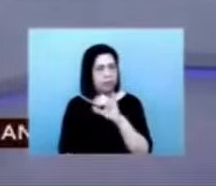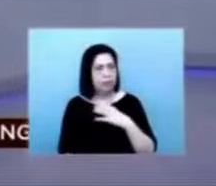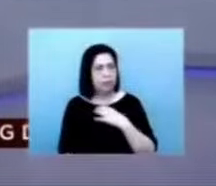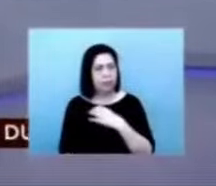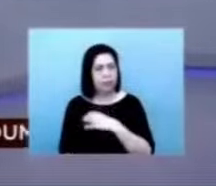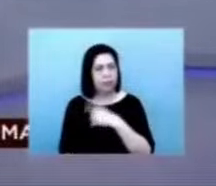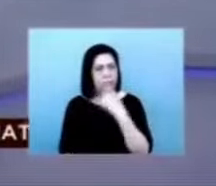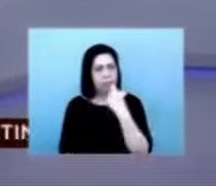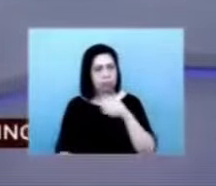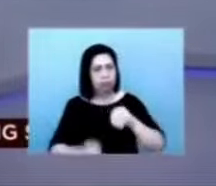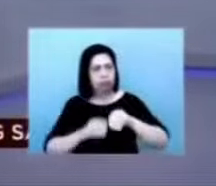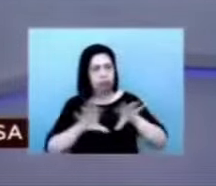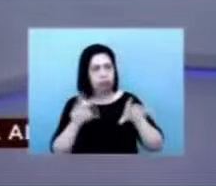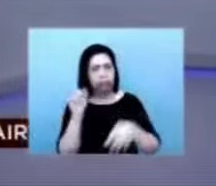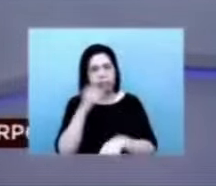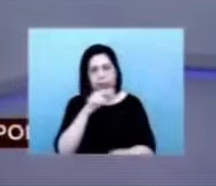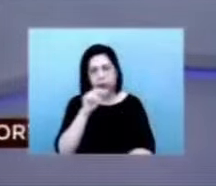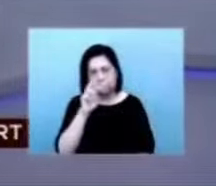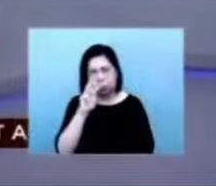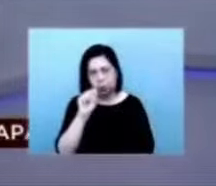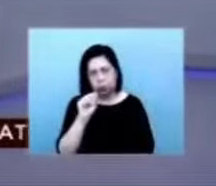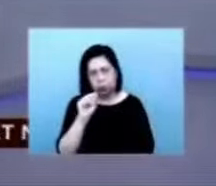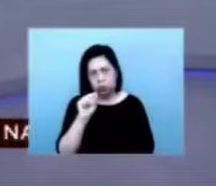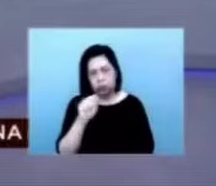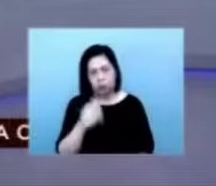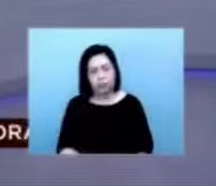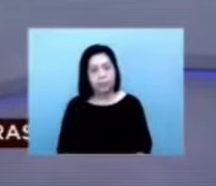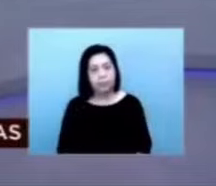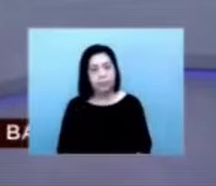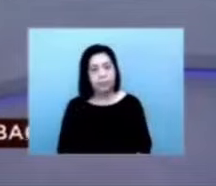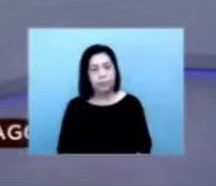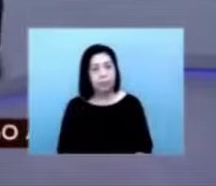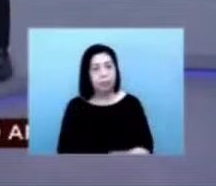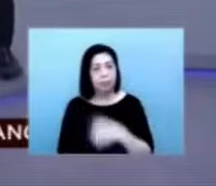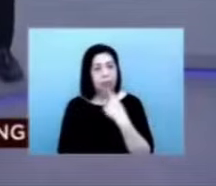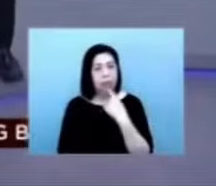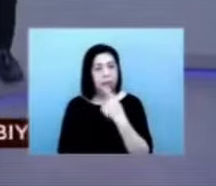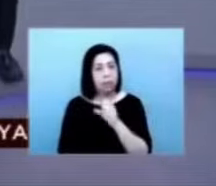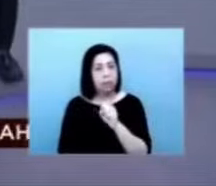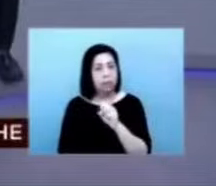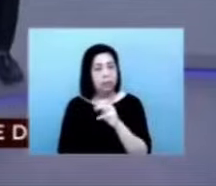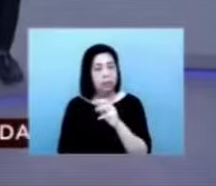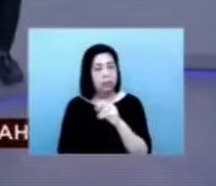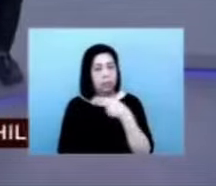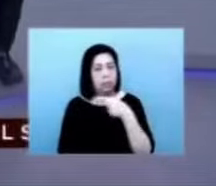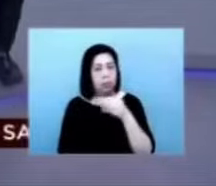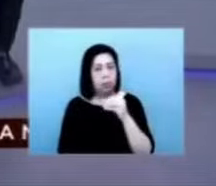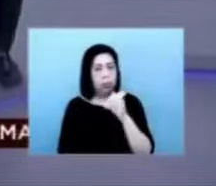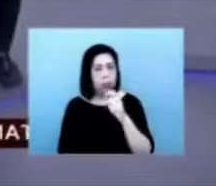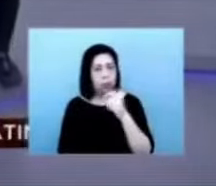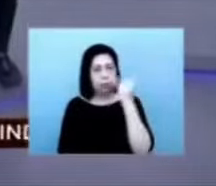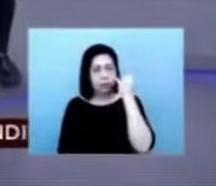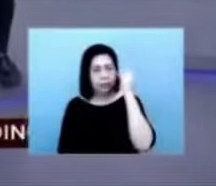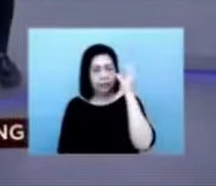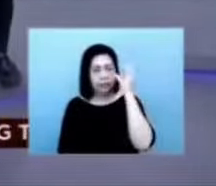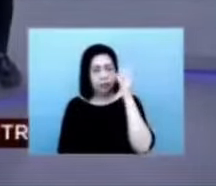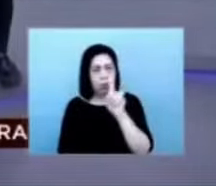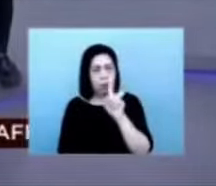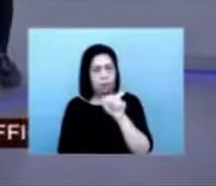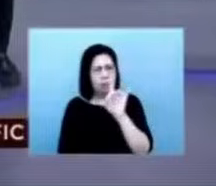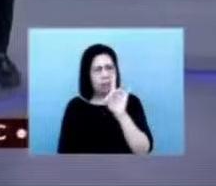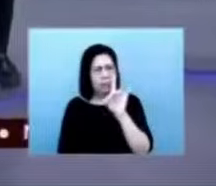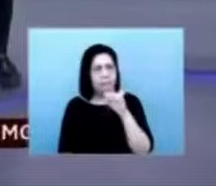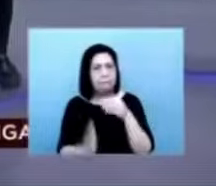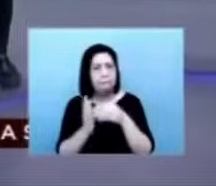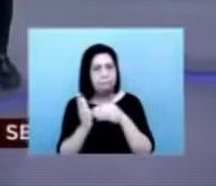sa pagpapakalat ng maling balita or fake news. Ang binanggit ng SMNI host na si Jeffrey Celis na 1.8 billion